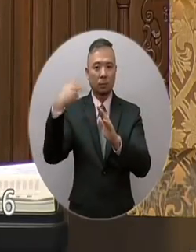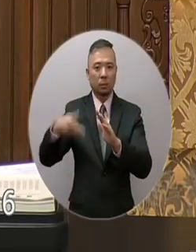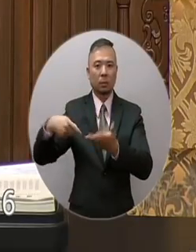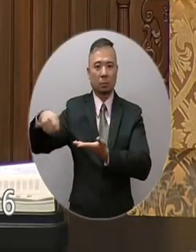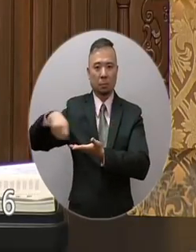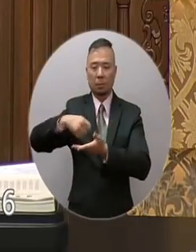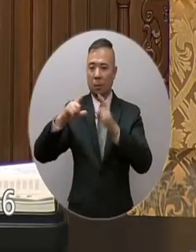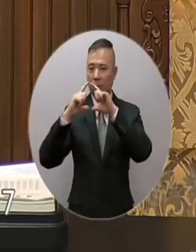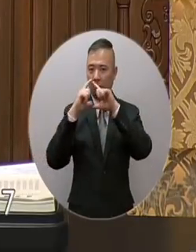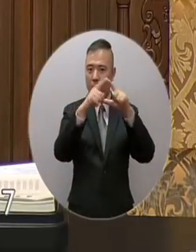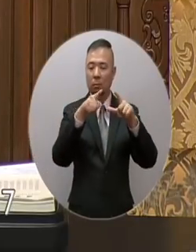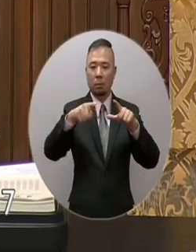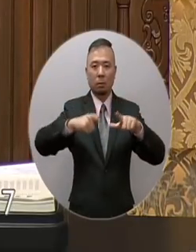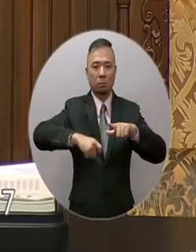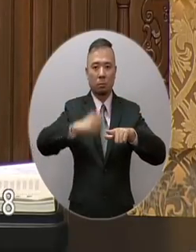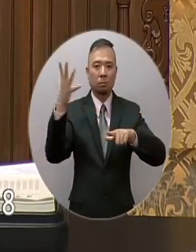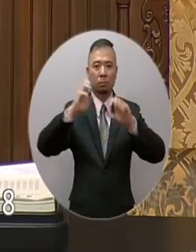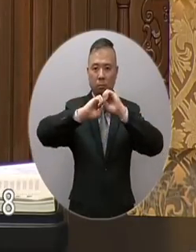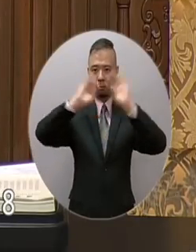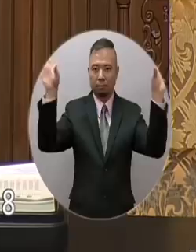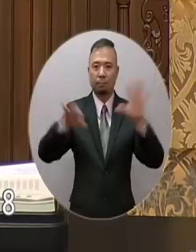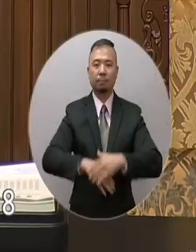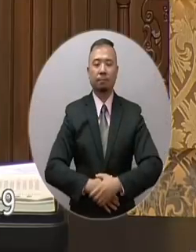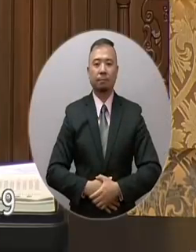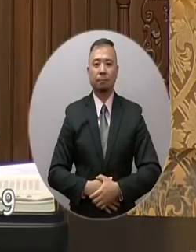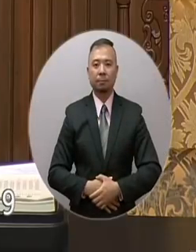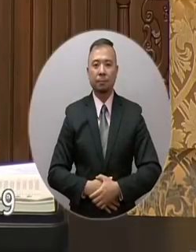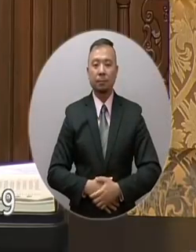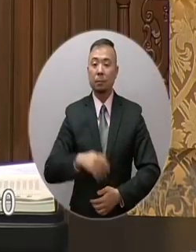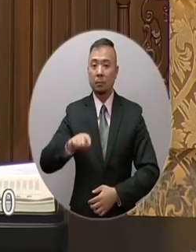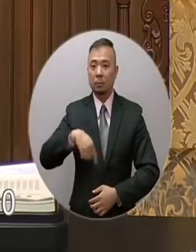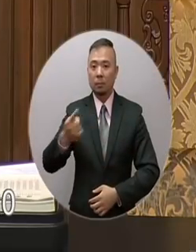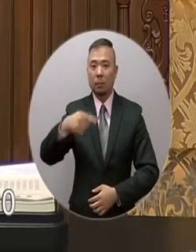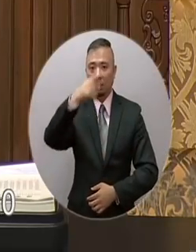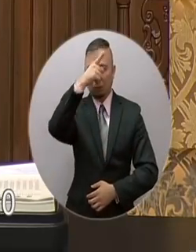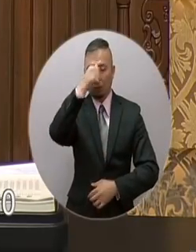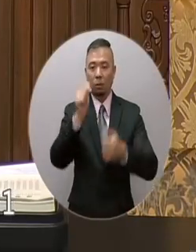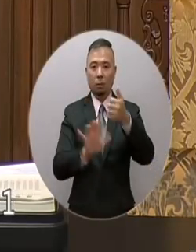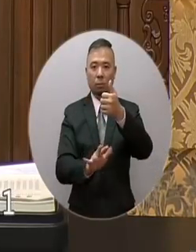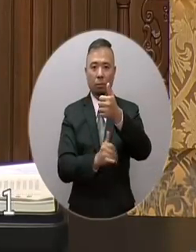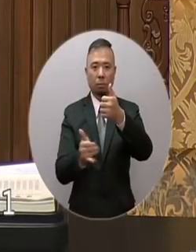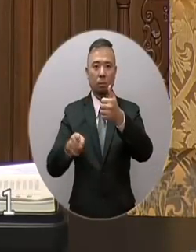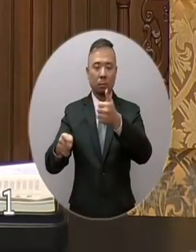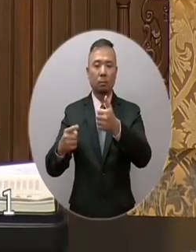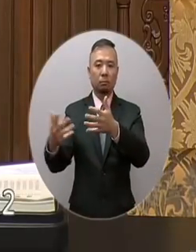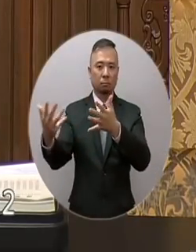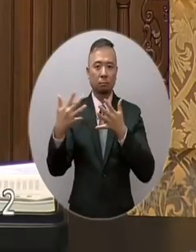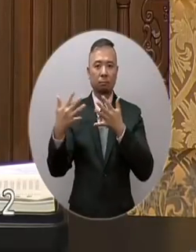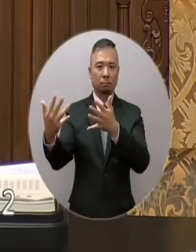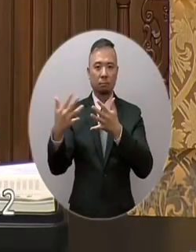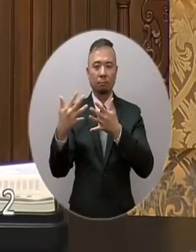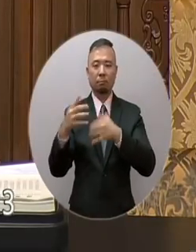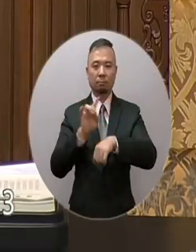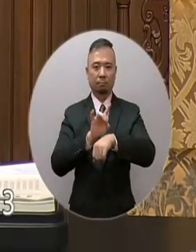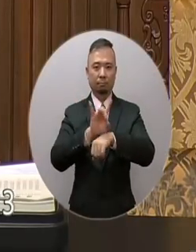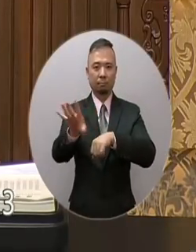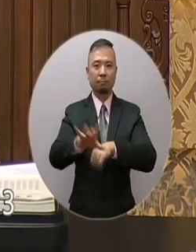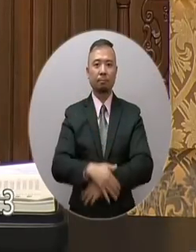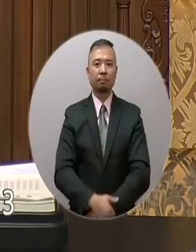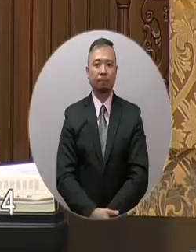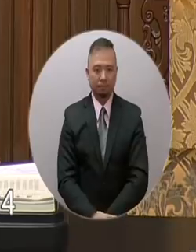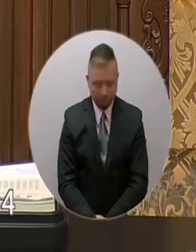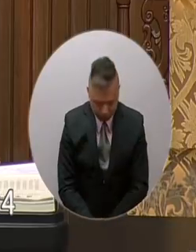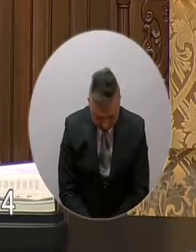并列入记录，刊登公报。下一位，我们请黄委员秀芳质询，时间